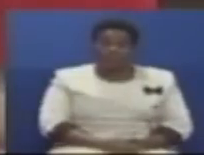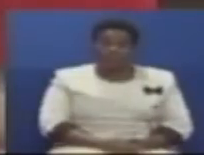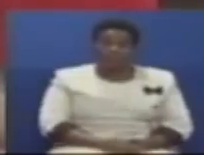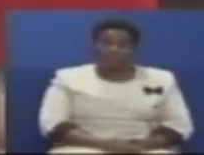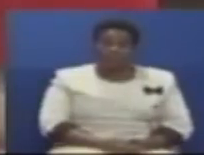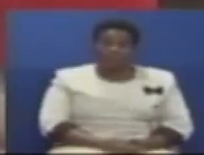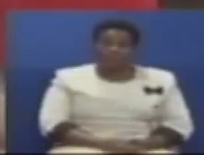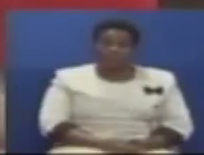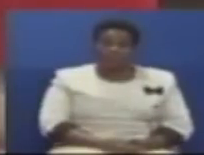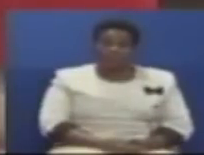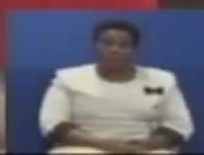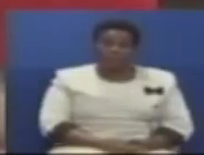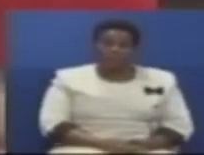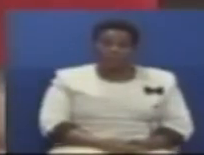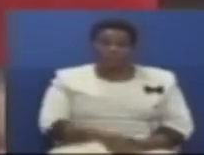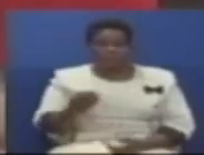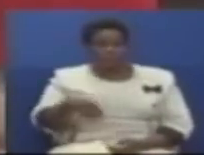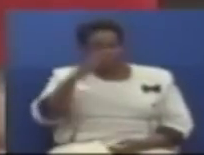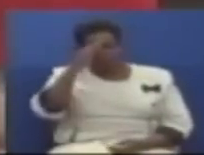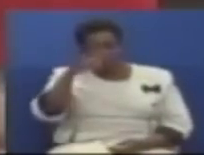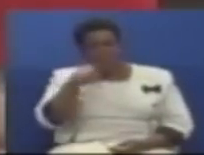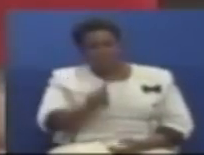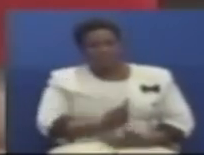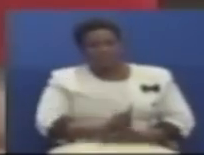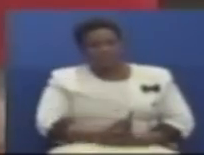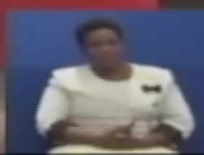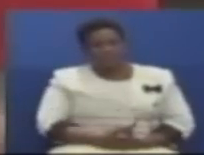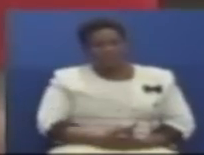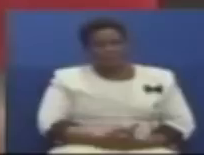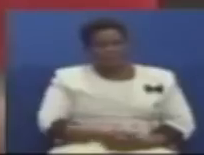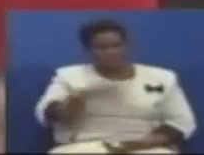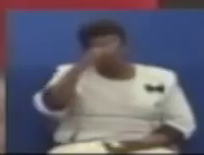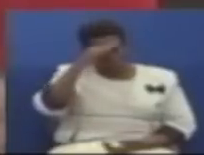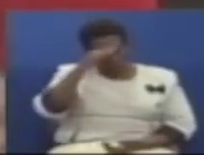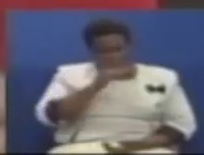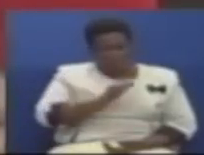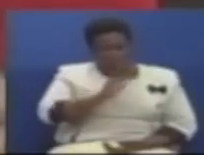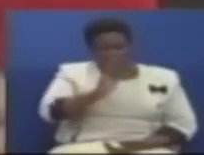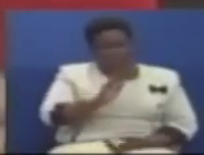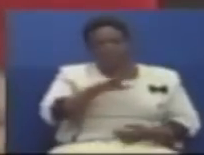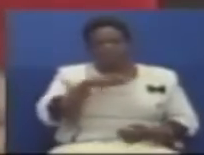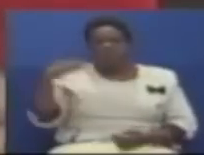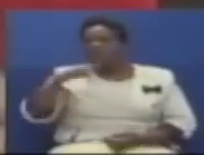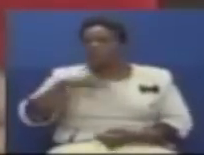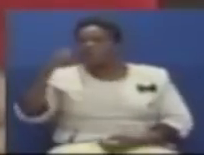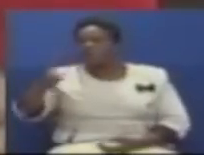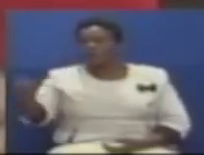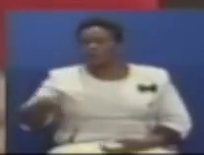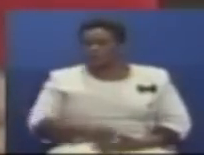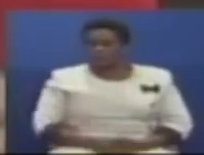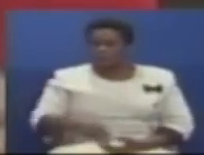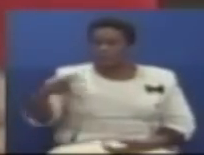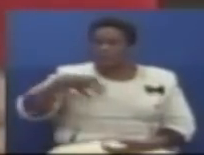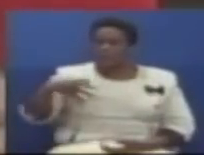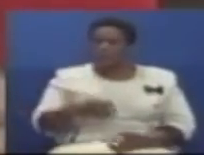Namwambia tu mheshimiwa, anasema kwamba watu polisi hajaua watu. Waziri mkuu nikawapeleka wale watu, wakamwambia waziri mkuu kidogo